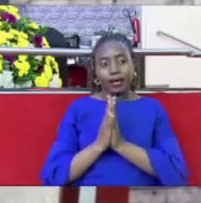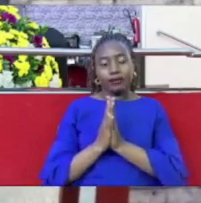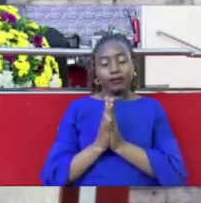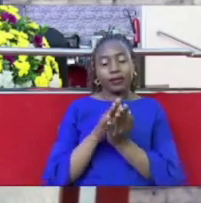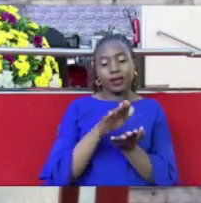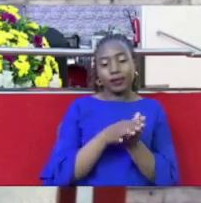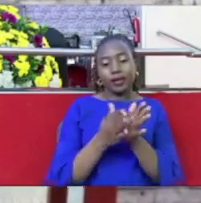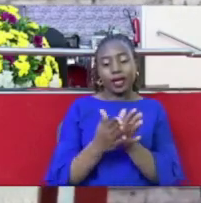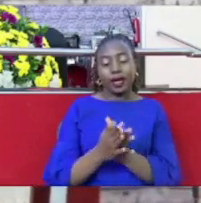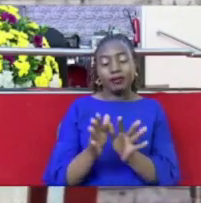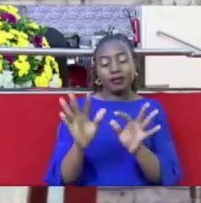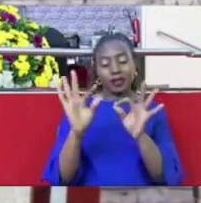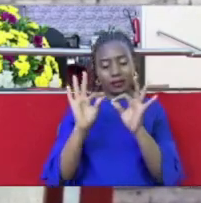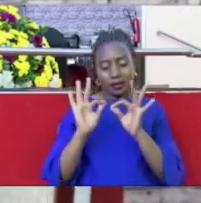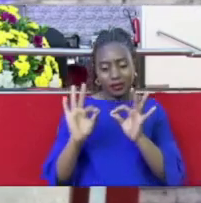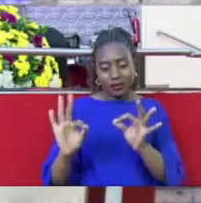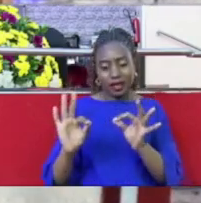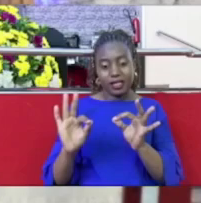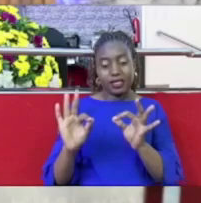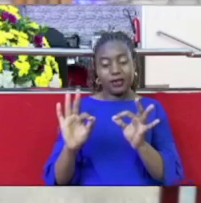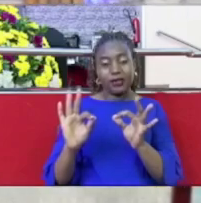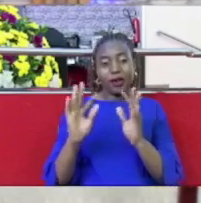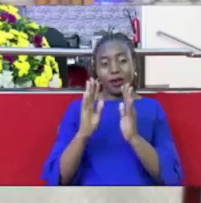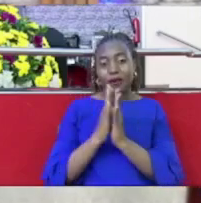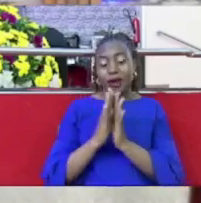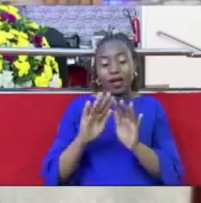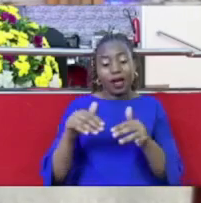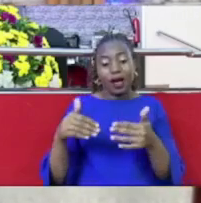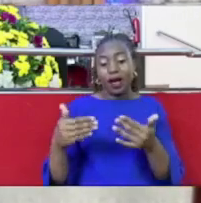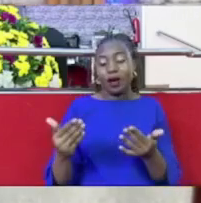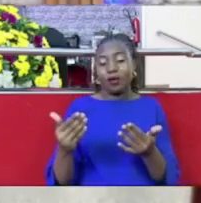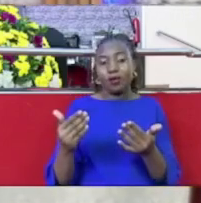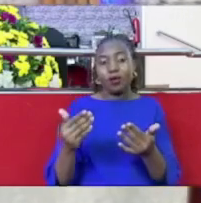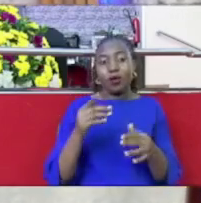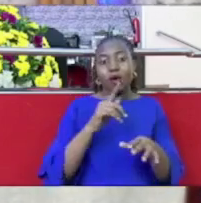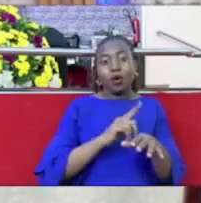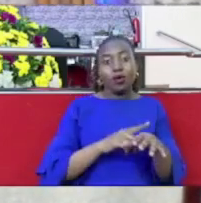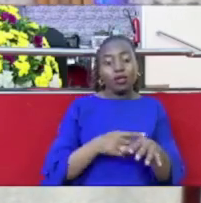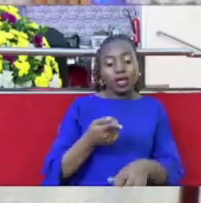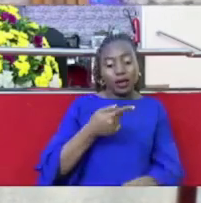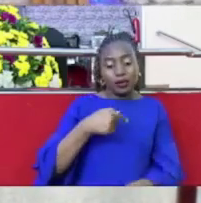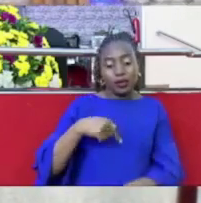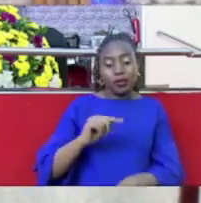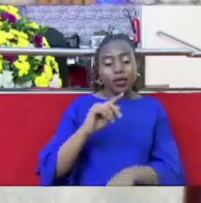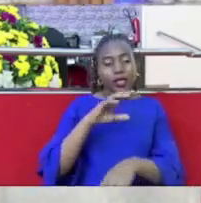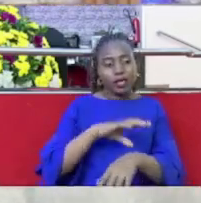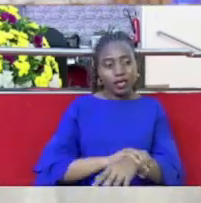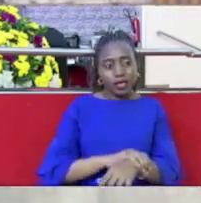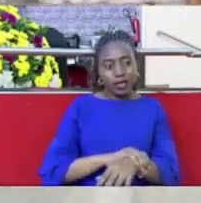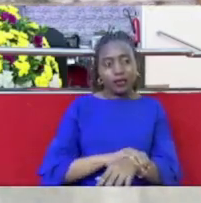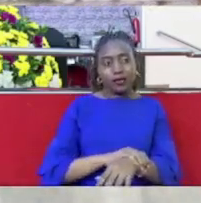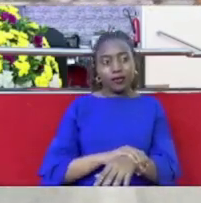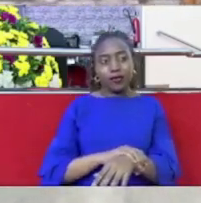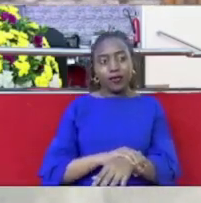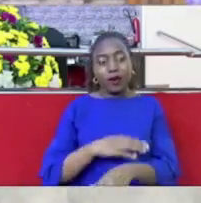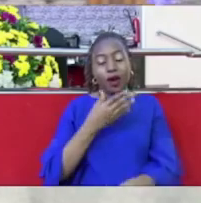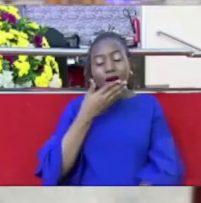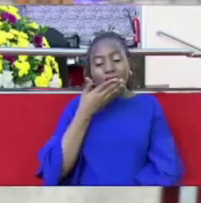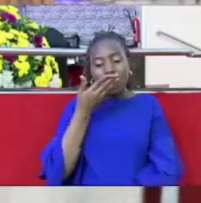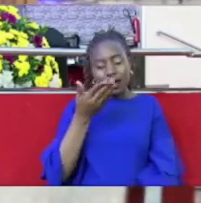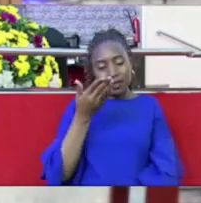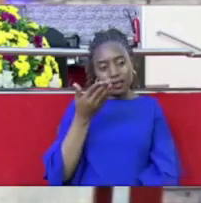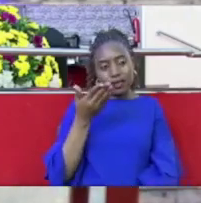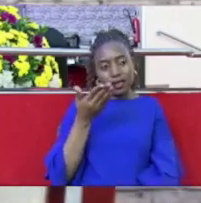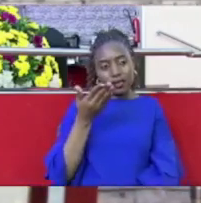prayer. Maombi yanafanyika kuwa ya ufanisi. When we receive tangible answers. Wakati tumepokea majibu